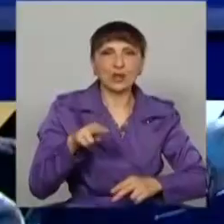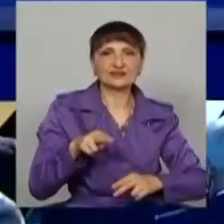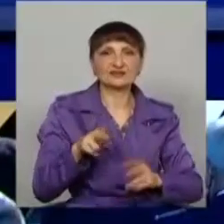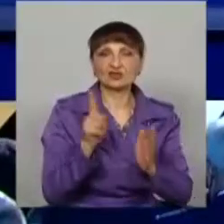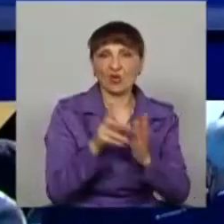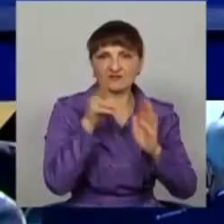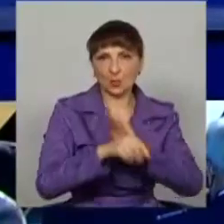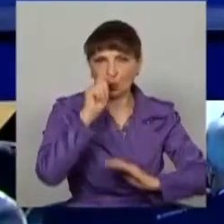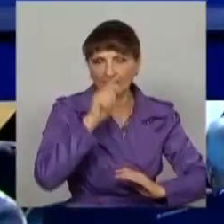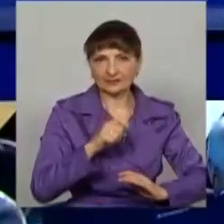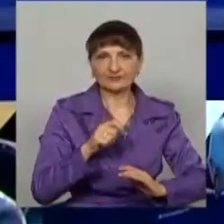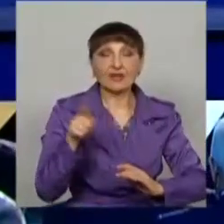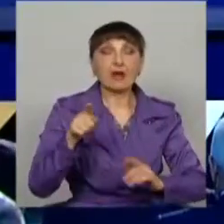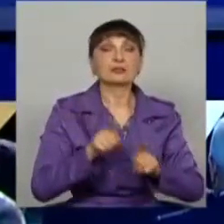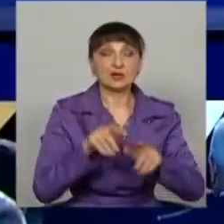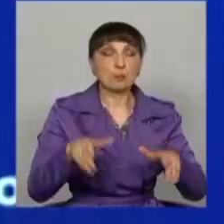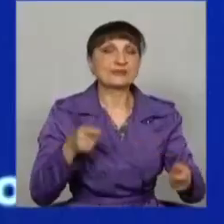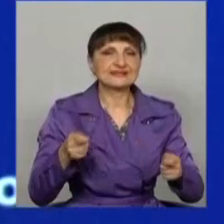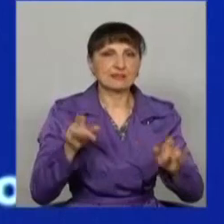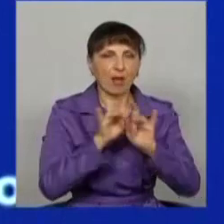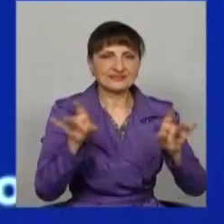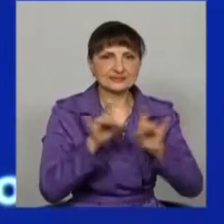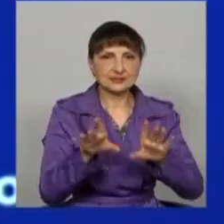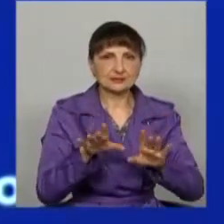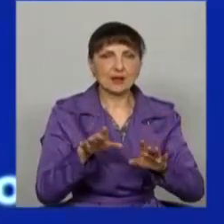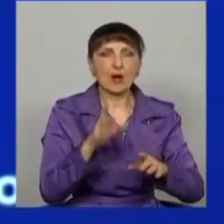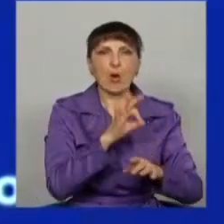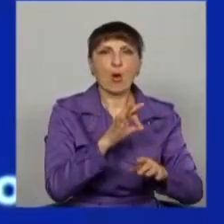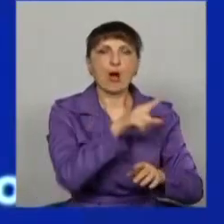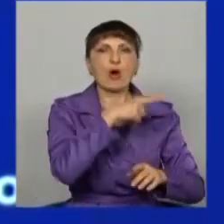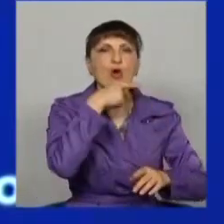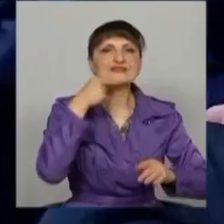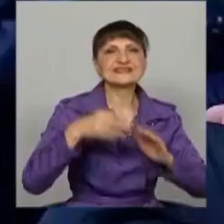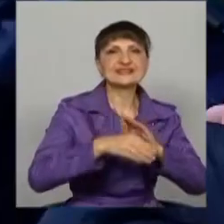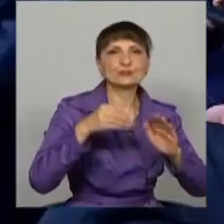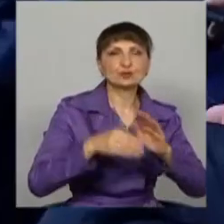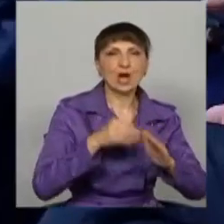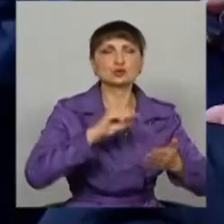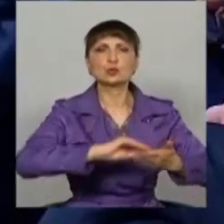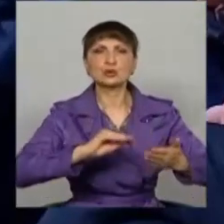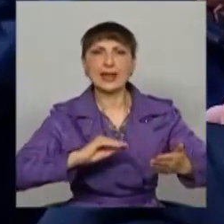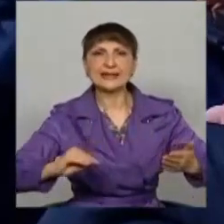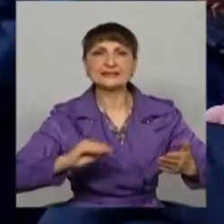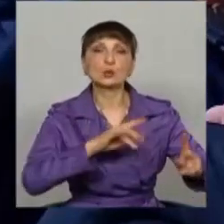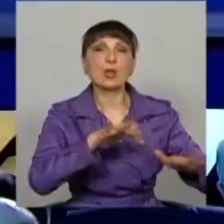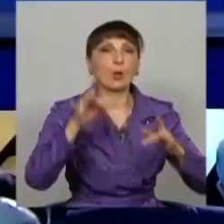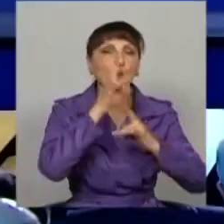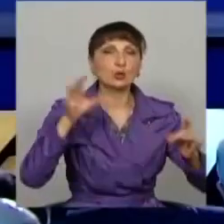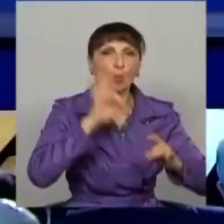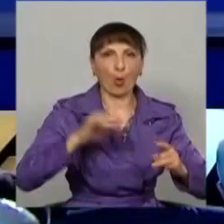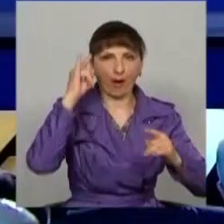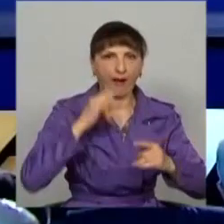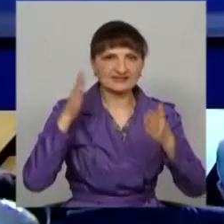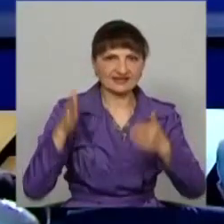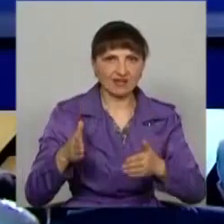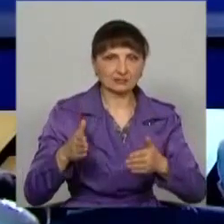С трибуны форума президент также прокомментировал резкие заявления со стороны российских депутатов, журналистов и деятелей культуры. По мнению